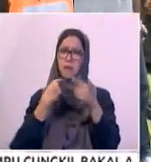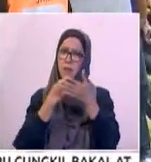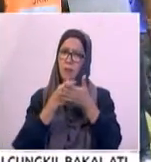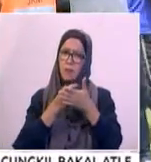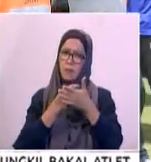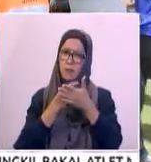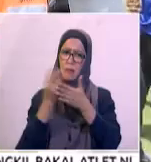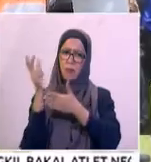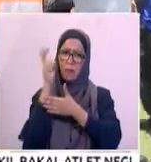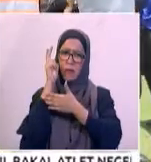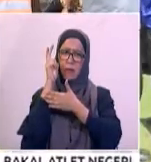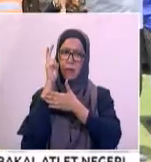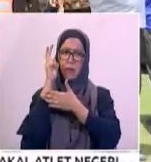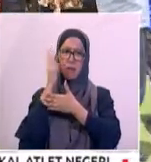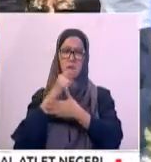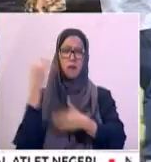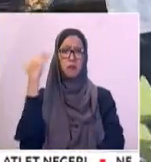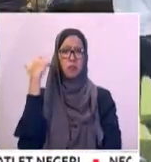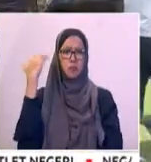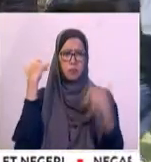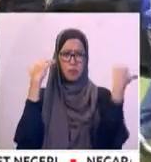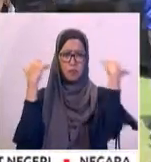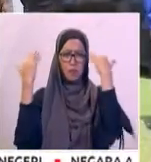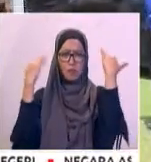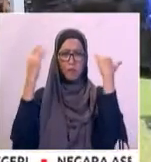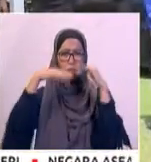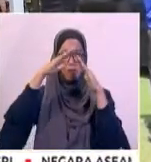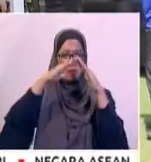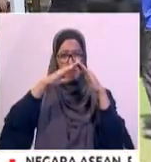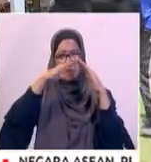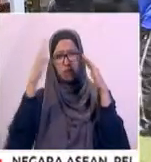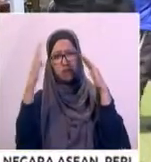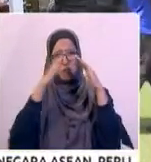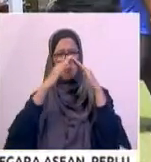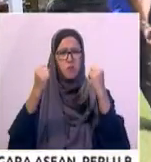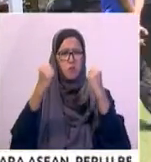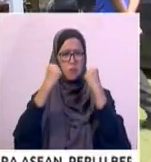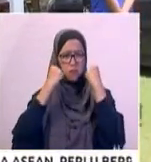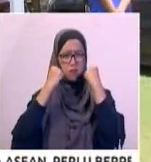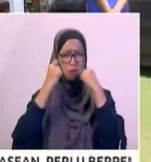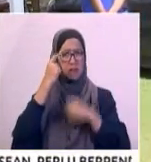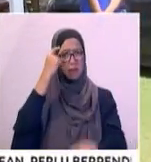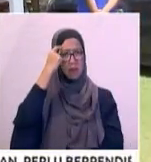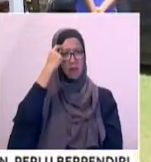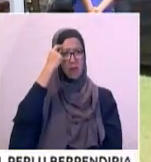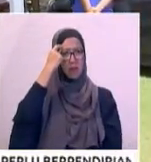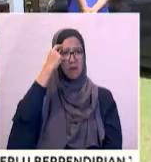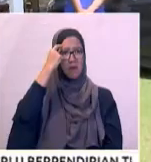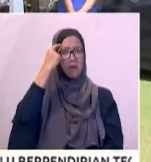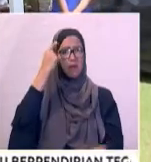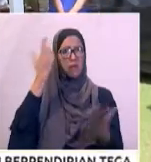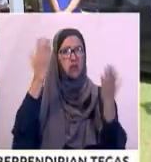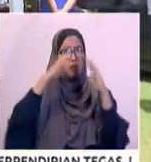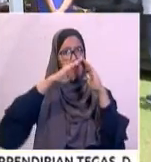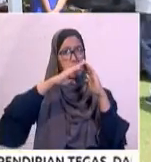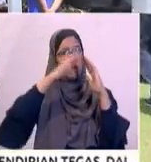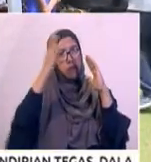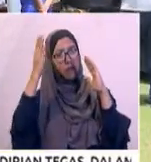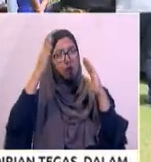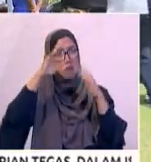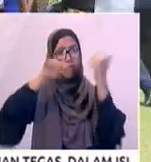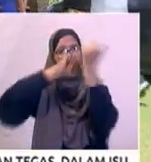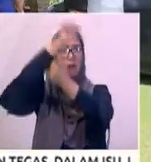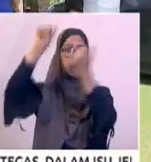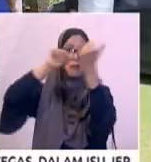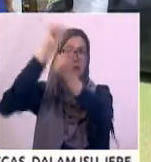kuat. Jadi isteri pakcik pun empik lah, kata atap dah. Dia bawa angin. Itu inilah